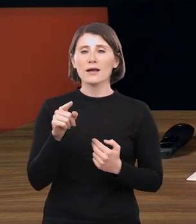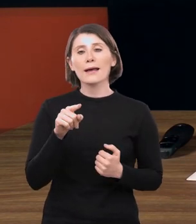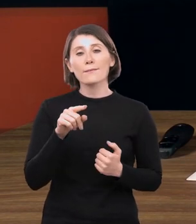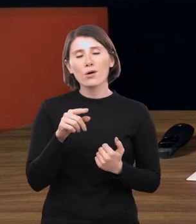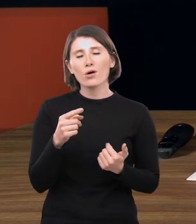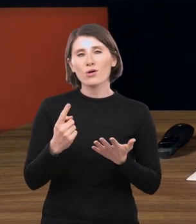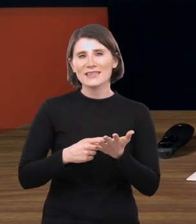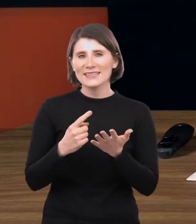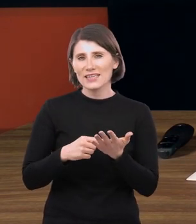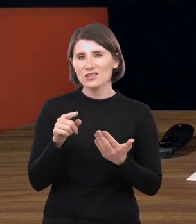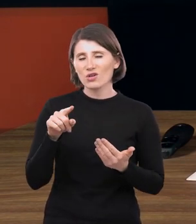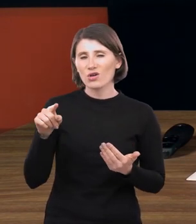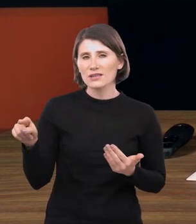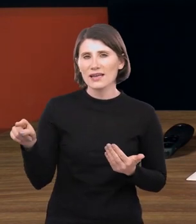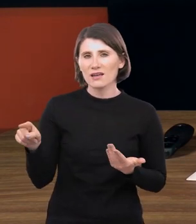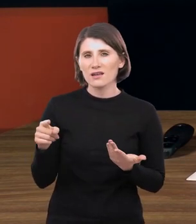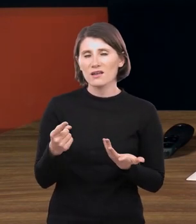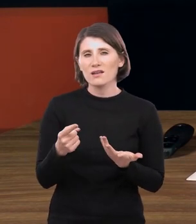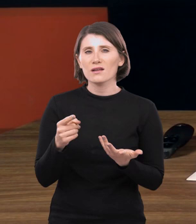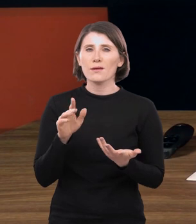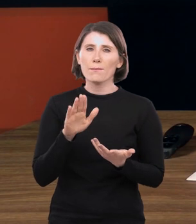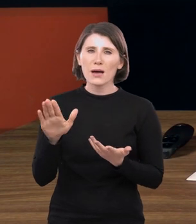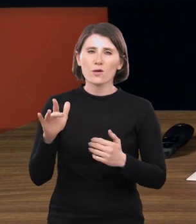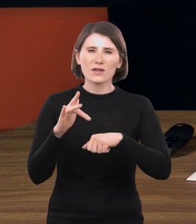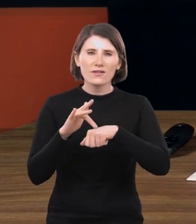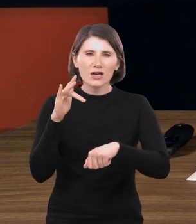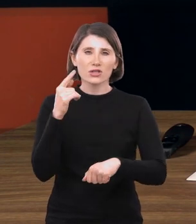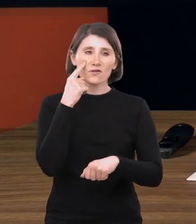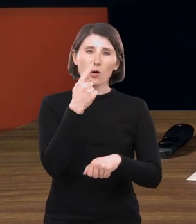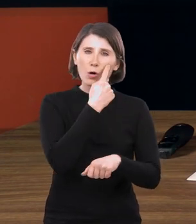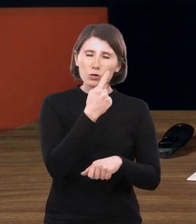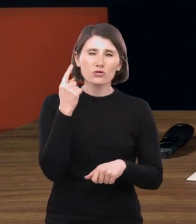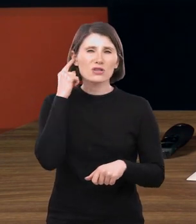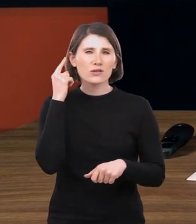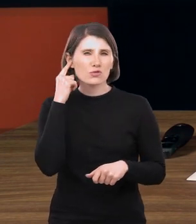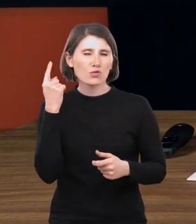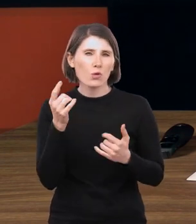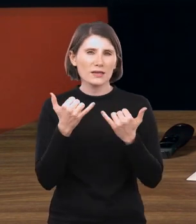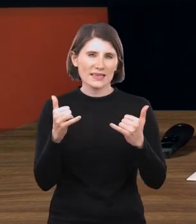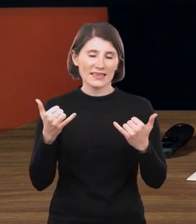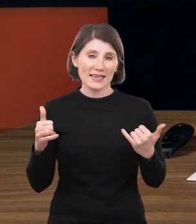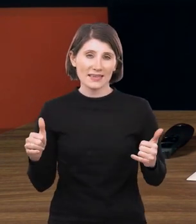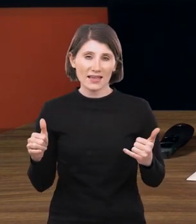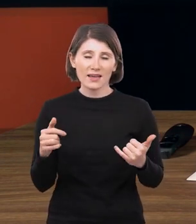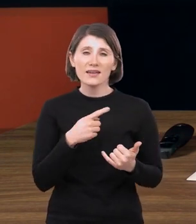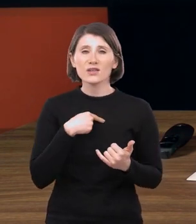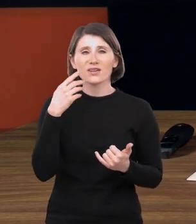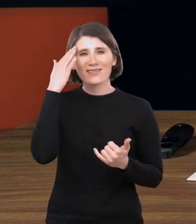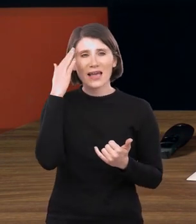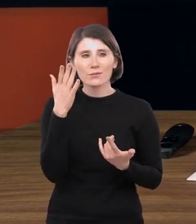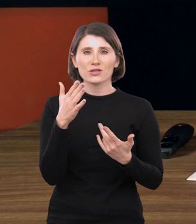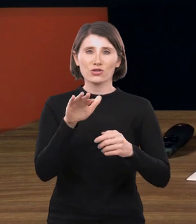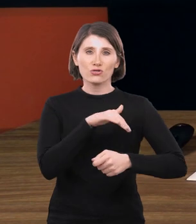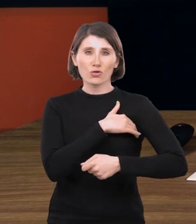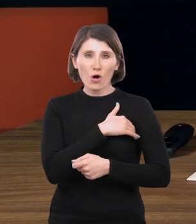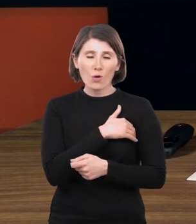dzieciaków występują nadwrażliwości na różne bodźce. A wiemy dobrze, że szkoły, zwłaszcza szkoły